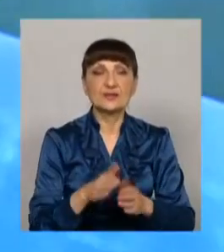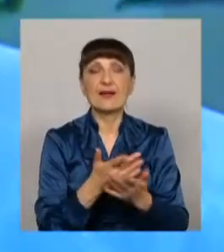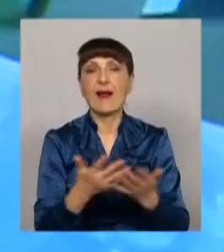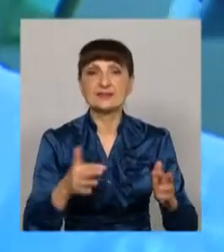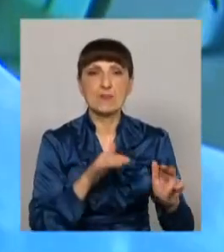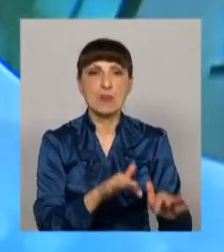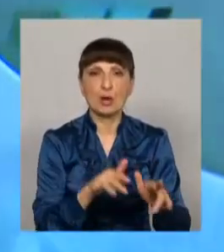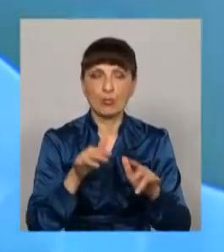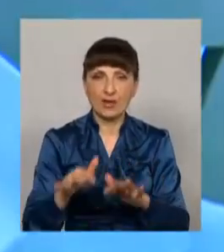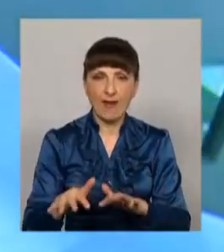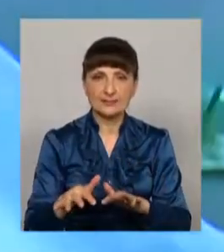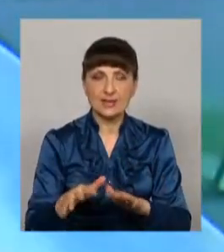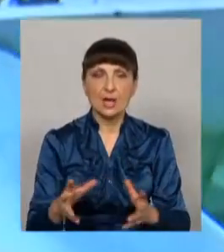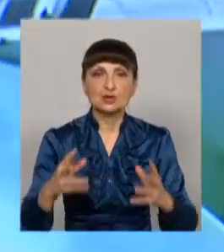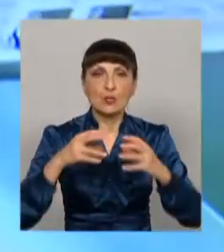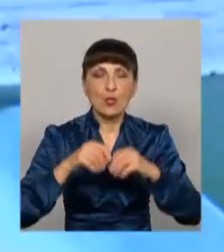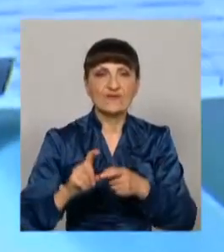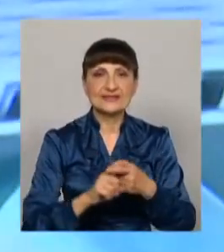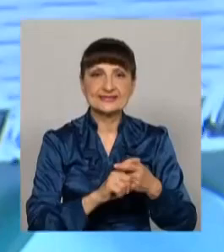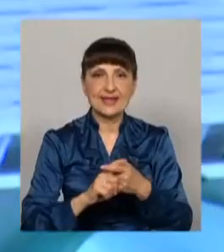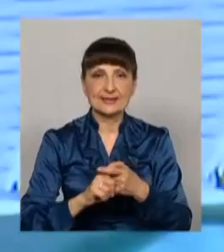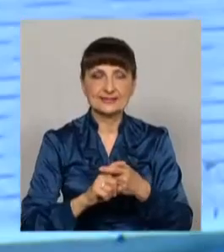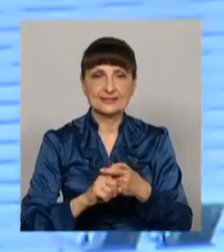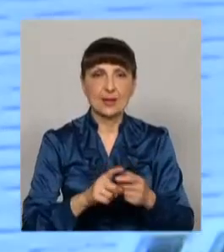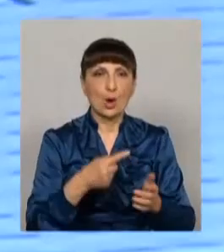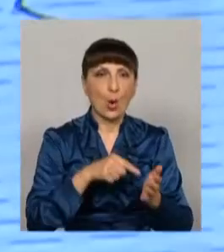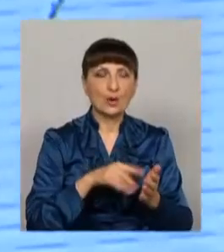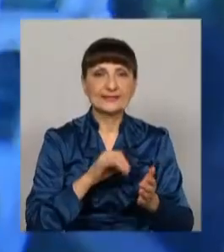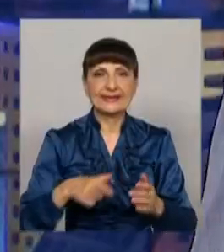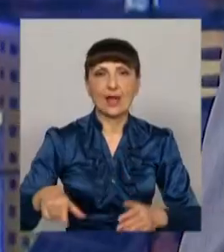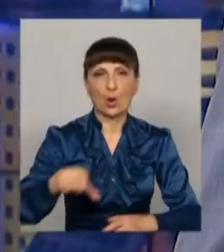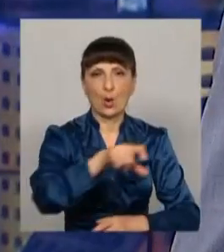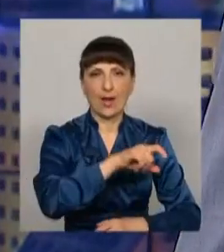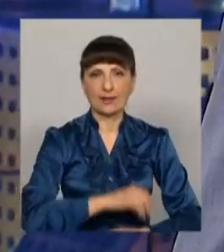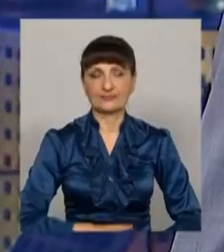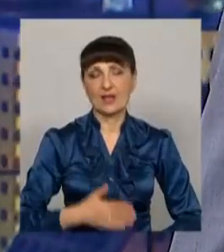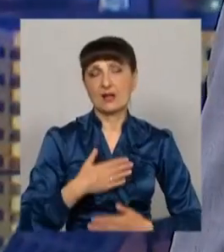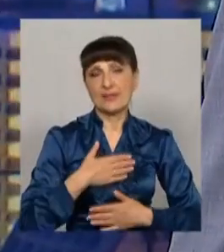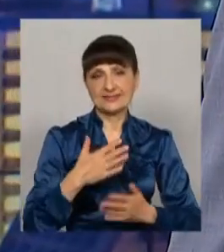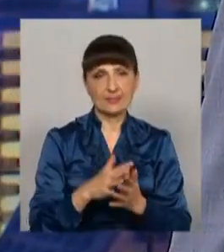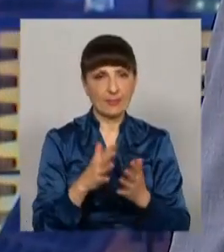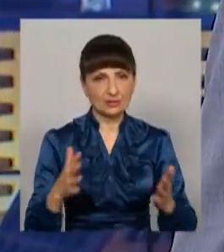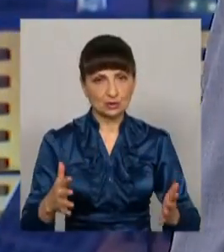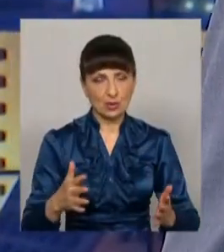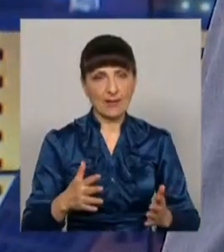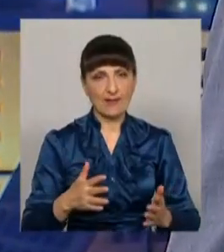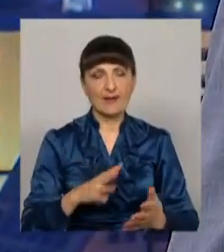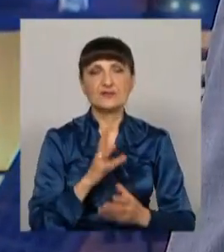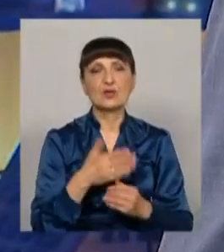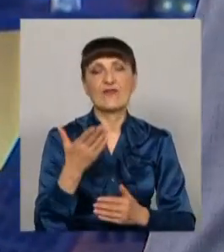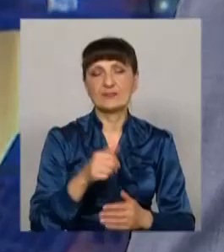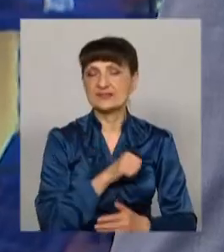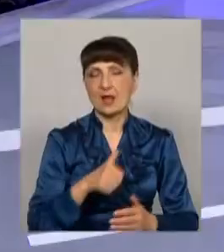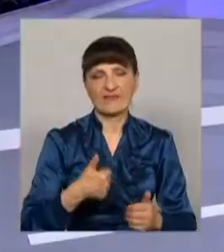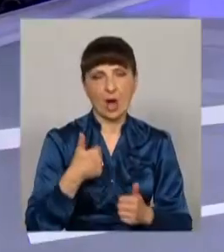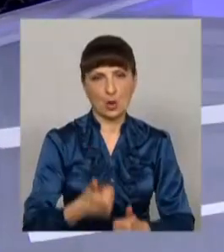мероприятия для того, чтобы увязать систему города с БАКАДом. Хорошо. Хорошо, спасибо большое, Алтай Умарович. Всего вам самого